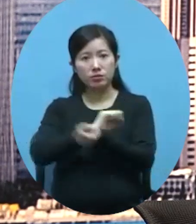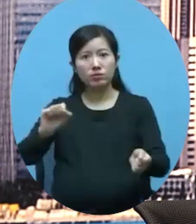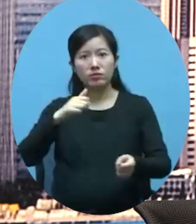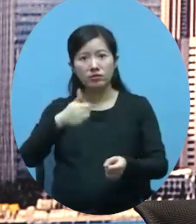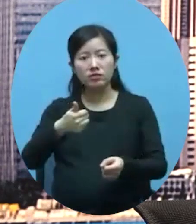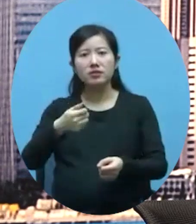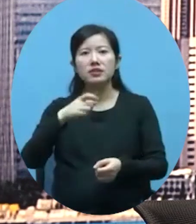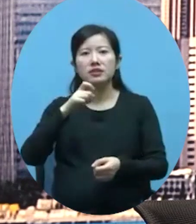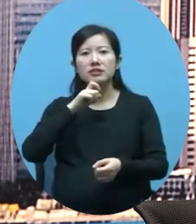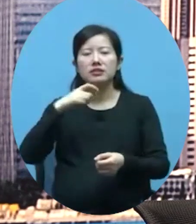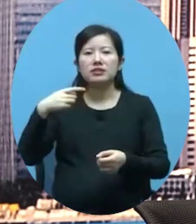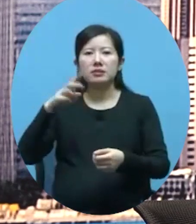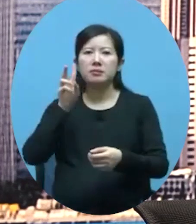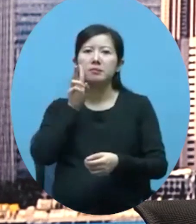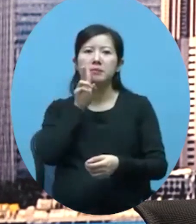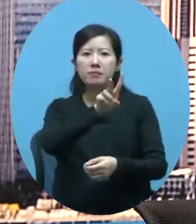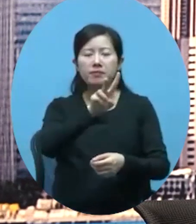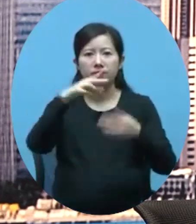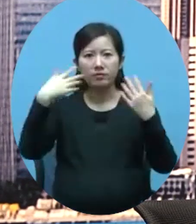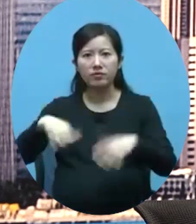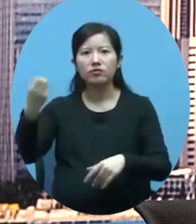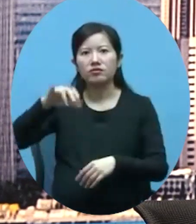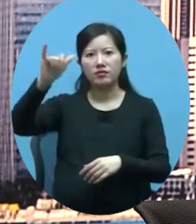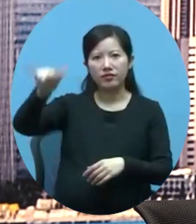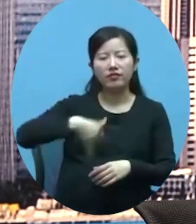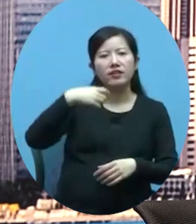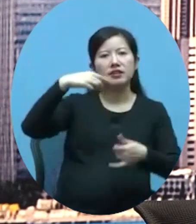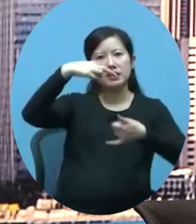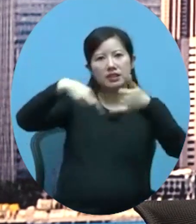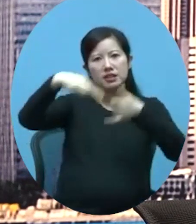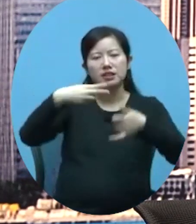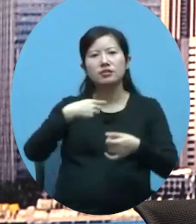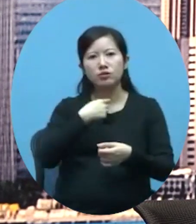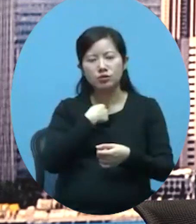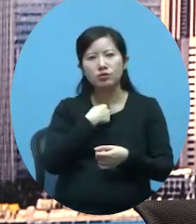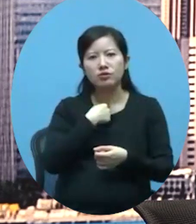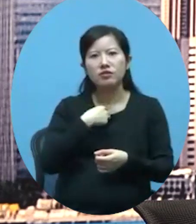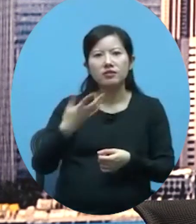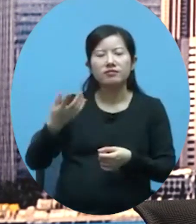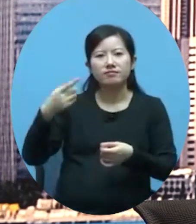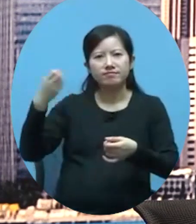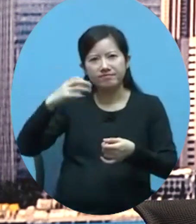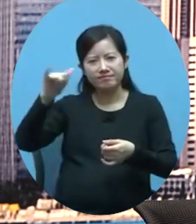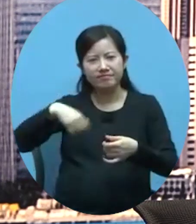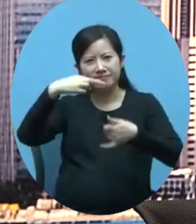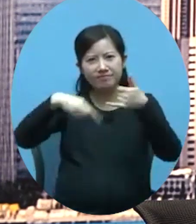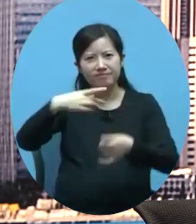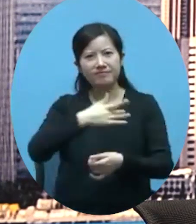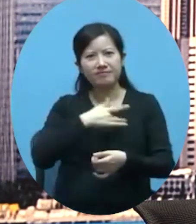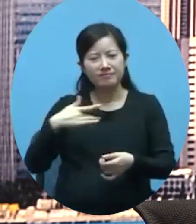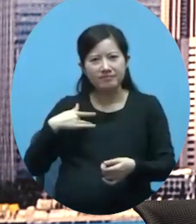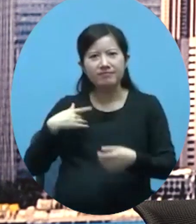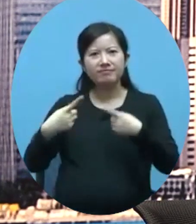排2个星期之后去我们门诊覆诊在门诊的时候我们会继续帮他们监测他们的肺部照